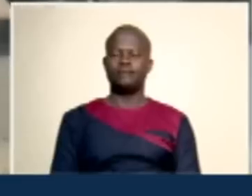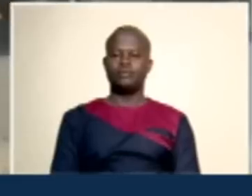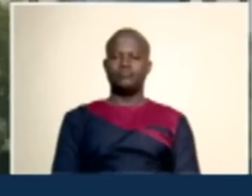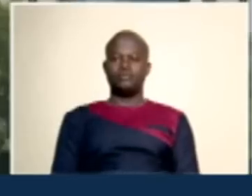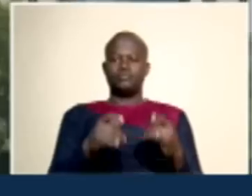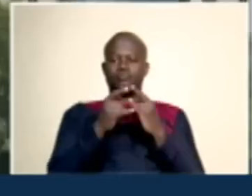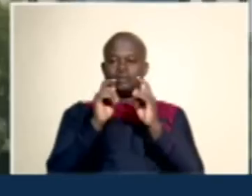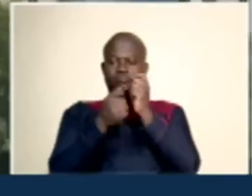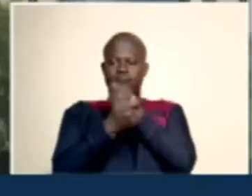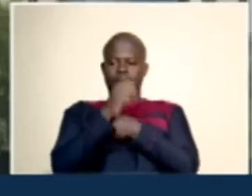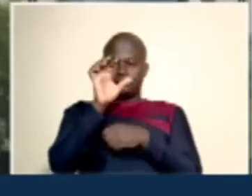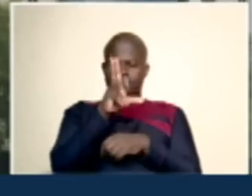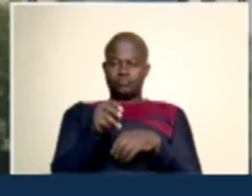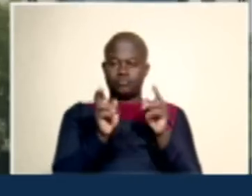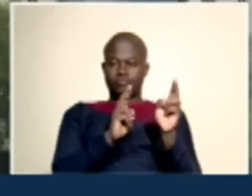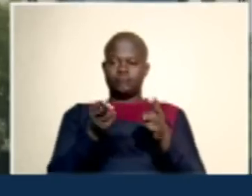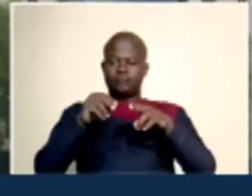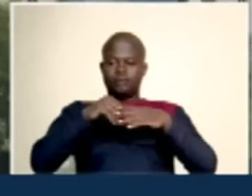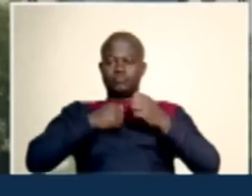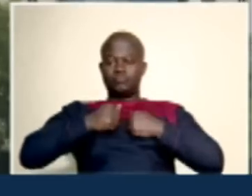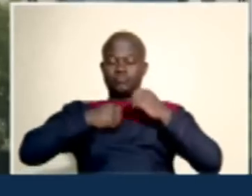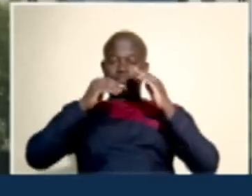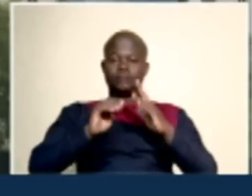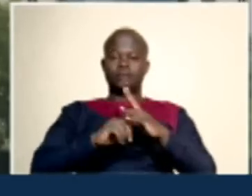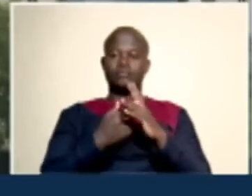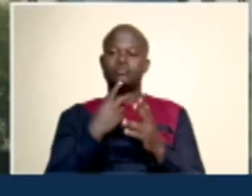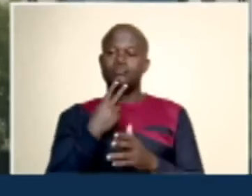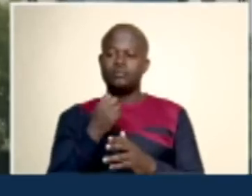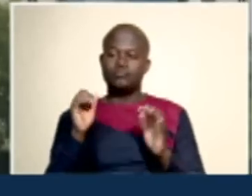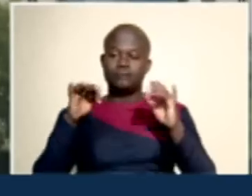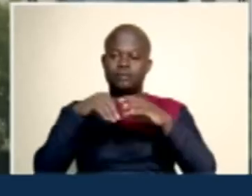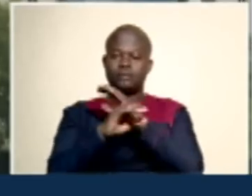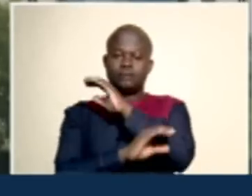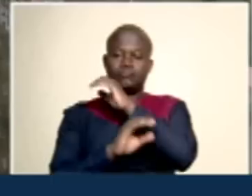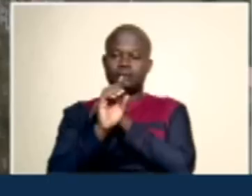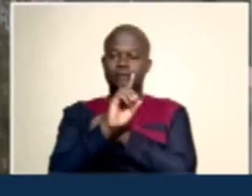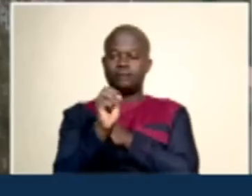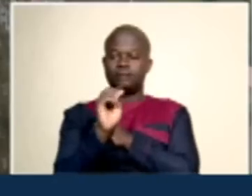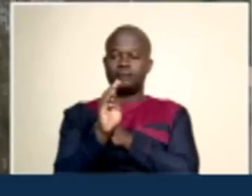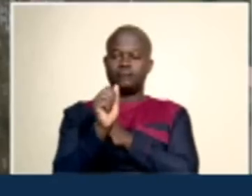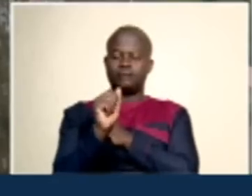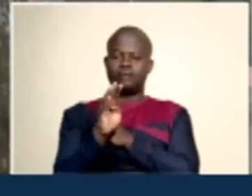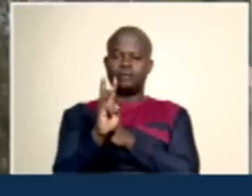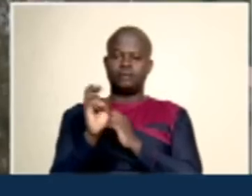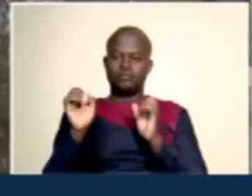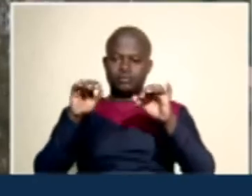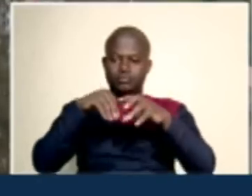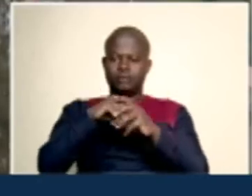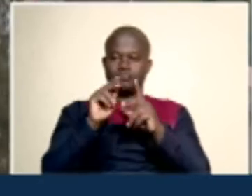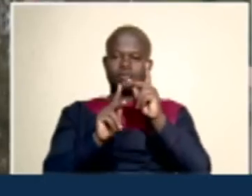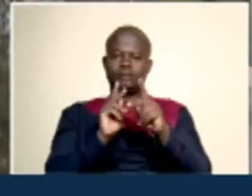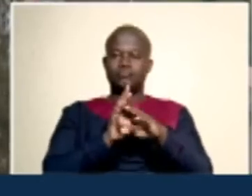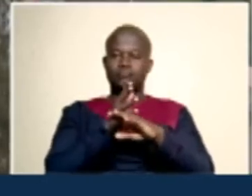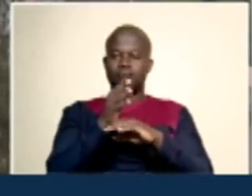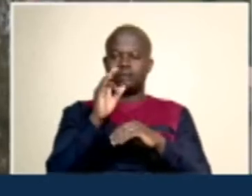Inama ya Transform Africa isanzwe ibera mu Rwanda kuva kuri wa kabiri irateranira mu gihugu cya Zimbabwe ikazitabirwa n'abantu babarirwa